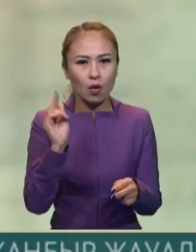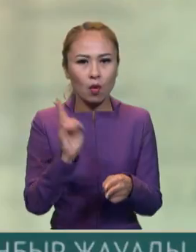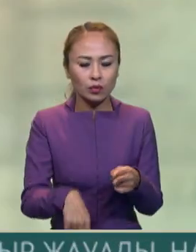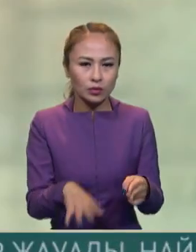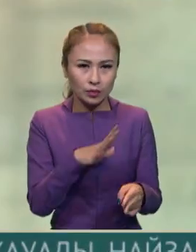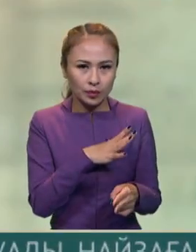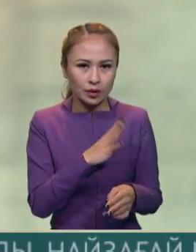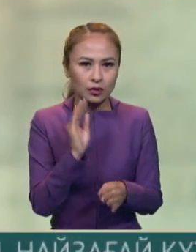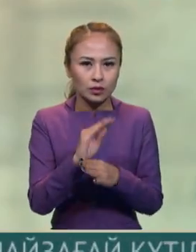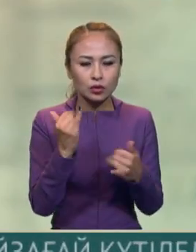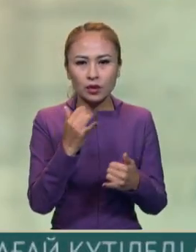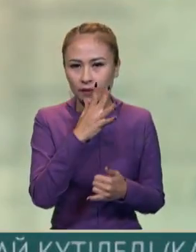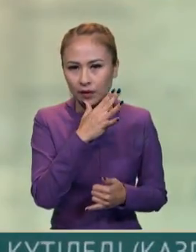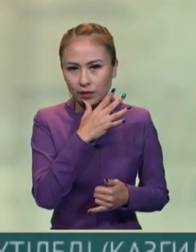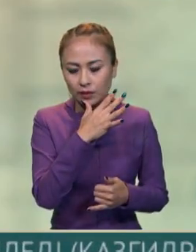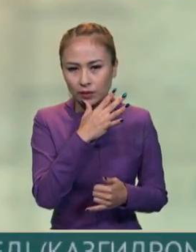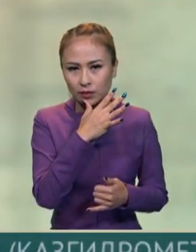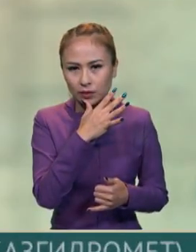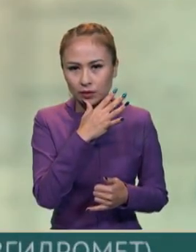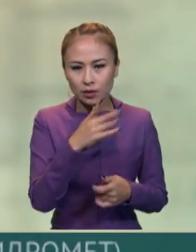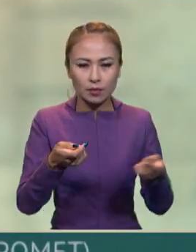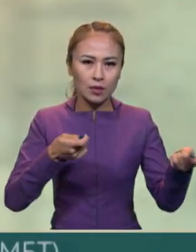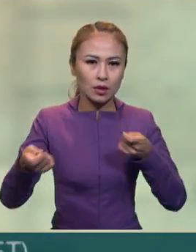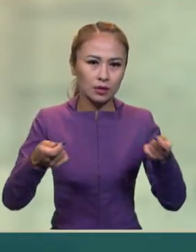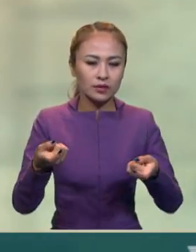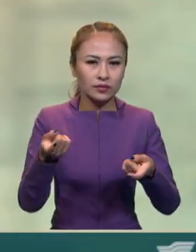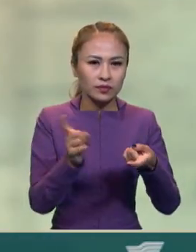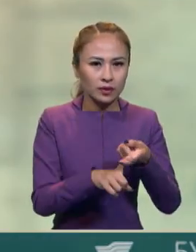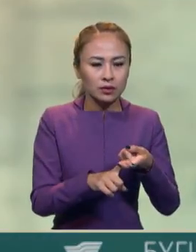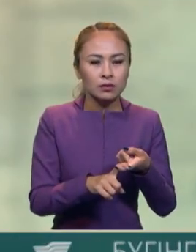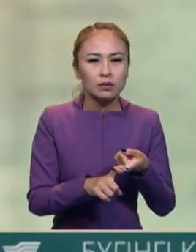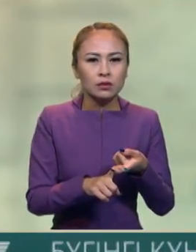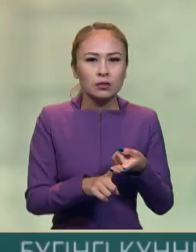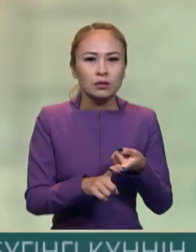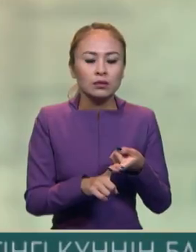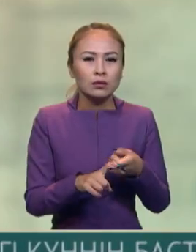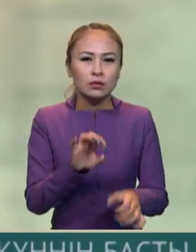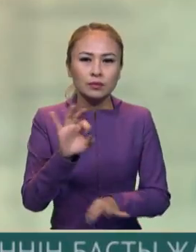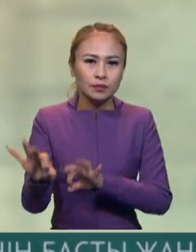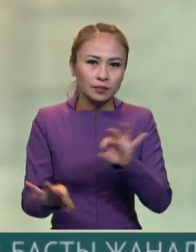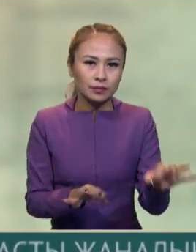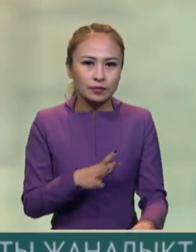отыр. Қазіргі таңда басқару кестесіне сәйкес бұның картографиялық негіздемесі жасалуда.